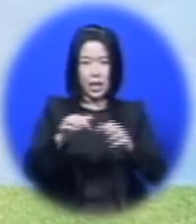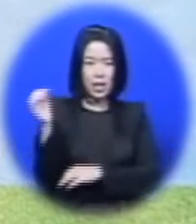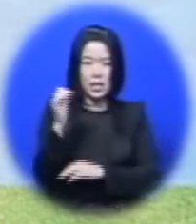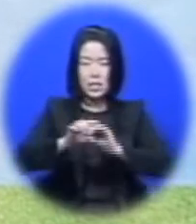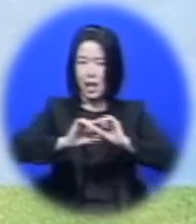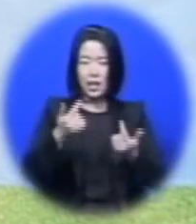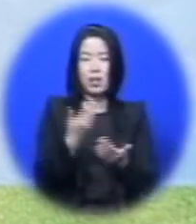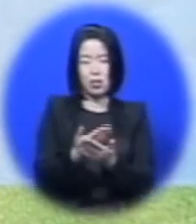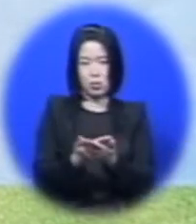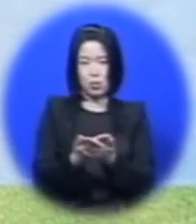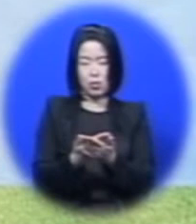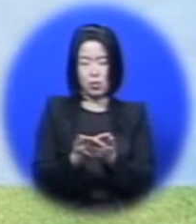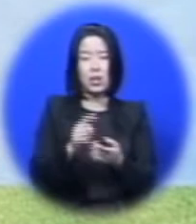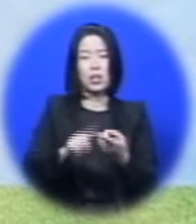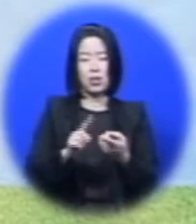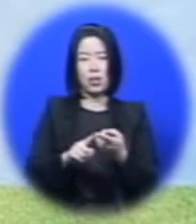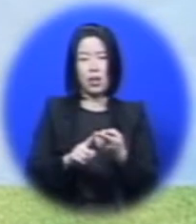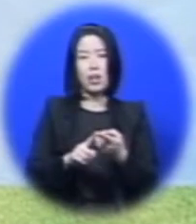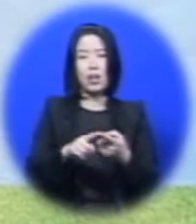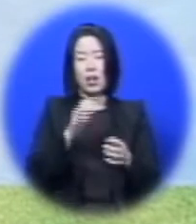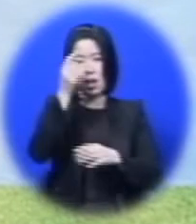해주십시오 라고 하나님께 기도합니다.